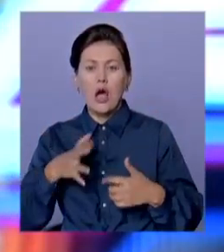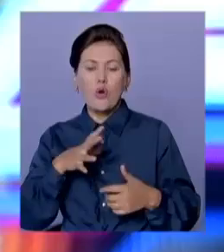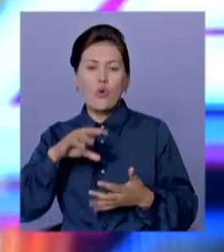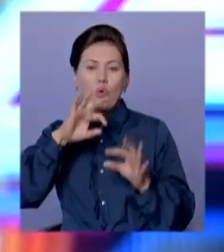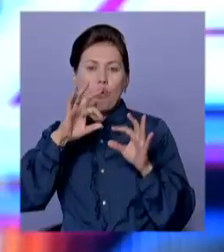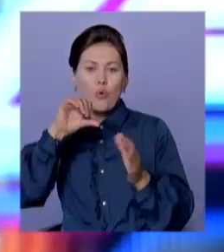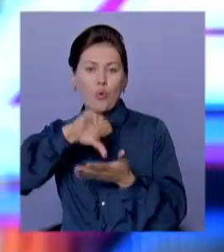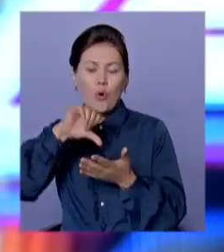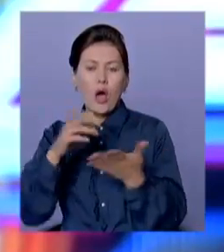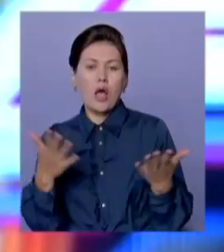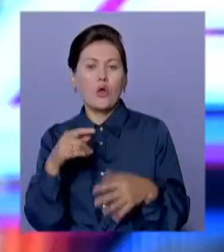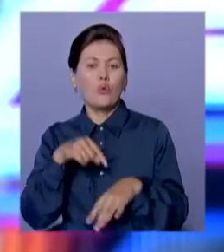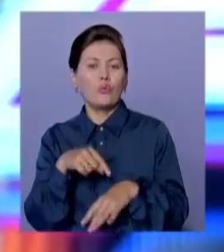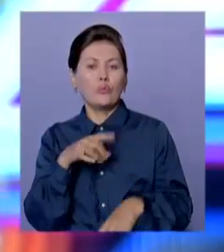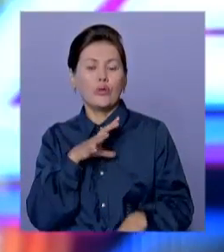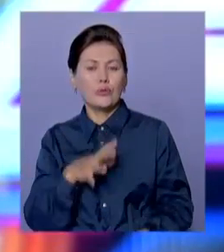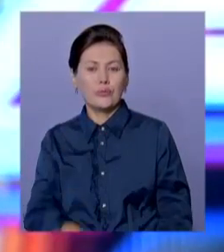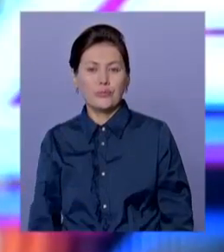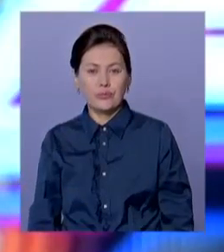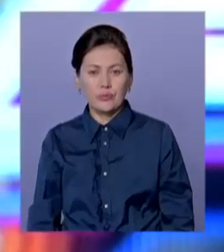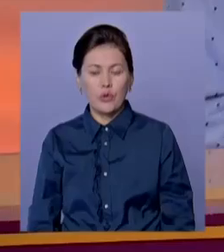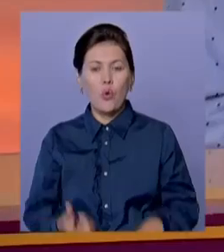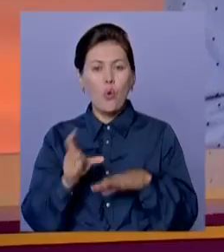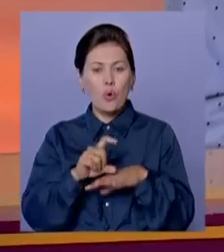Дәурен? Өте жақсы.